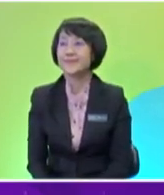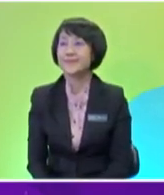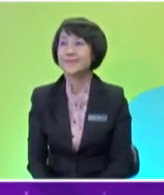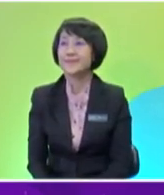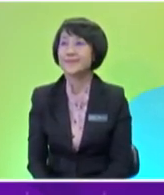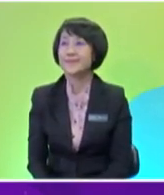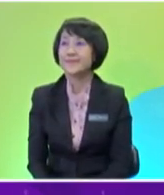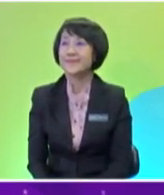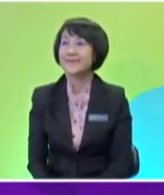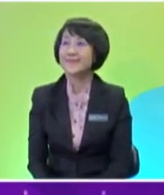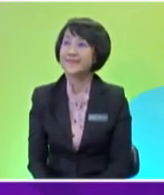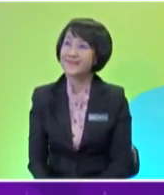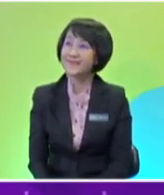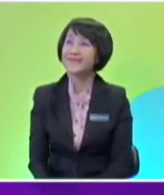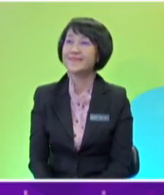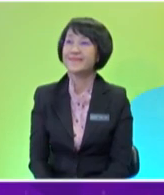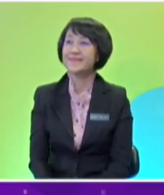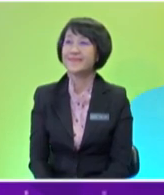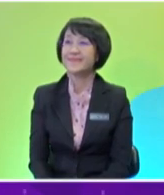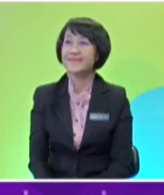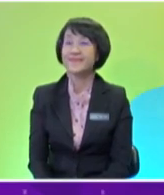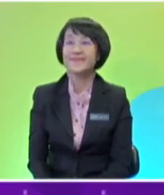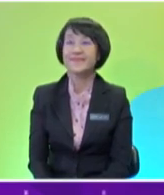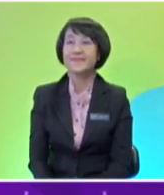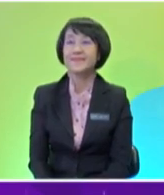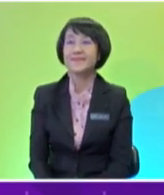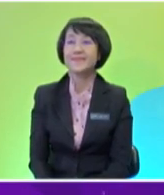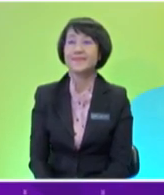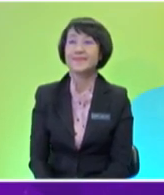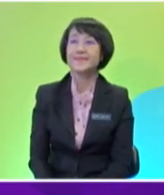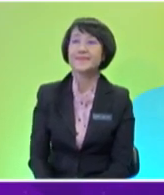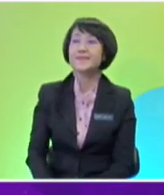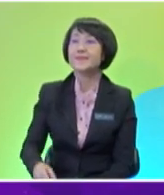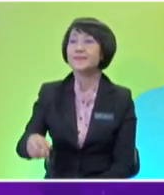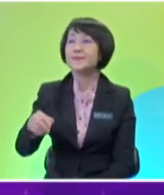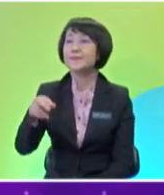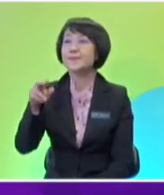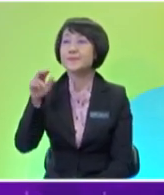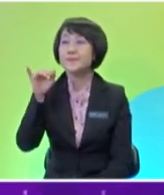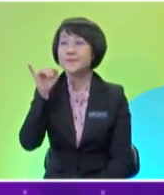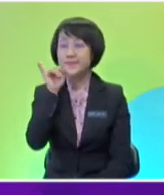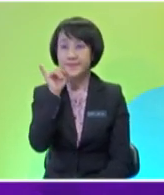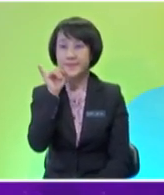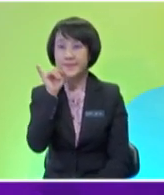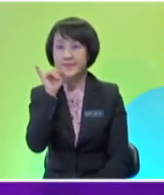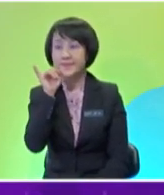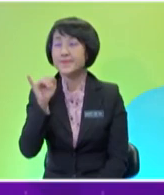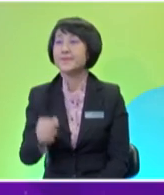hai kawan-kawan seterusnya Adik Nur Iman dari SQ salah